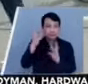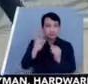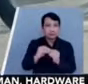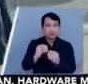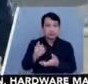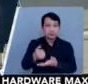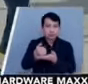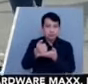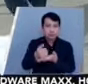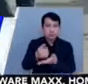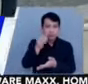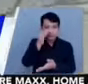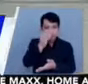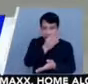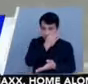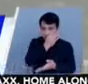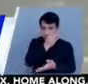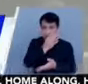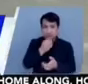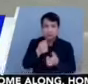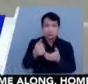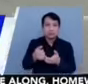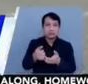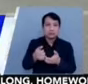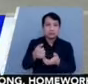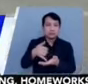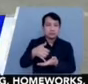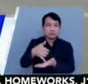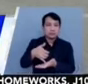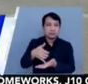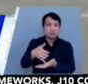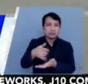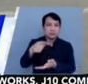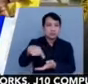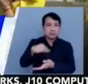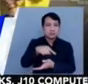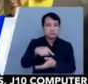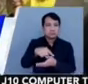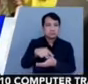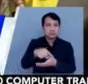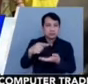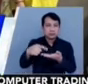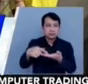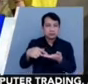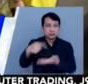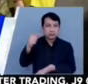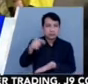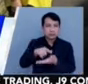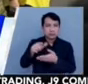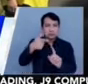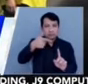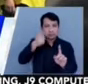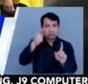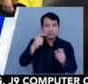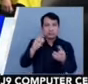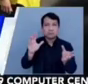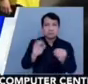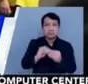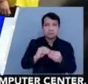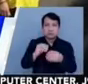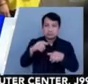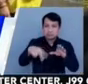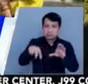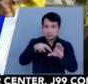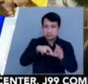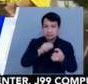bulaklak sa marker ni Ninoy ang Bantayog ng Mga Bayani Foundation. Sa tarmak ng paliparan, binaril si Ninoy habang nasa eroplano sa